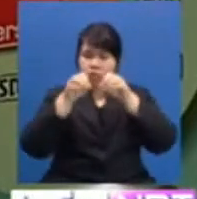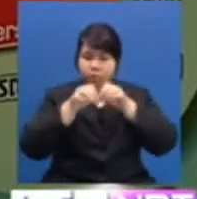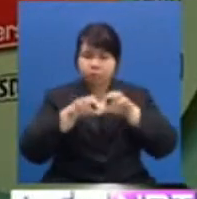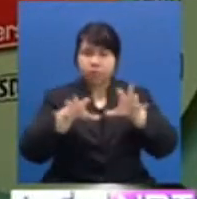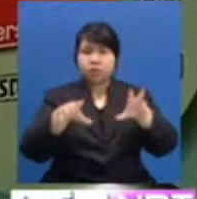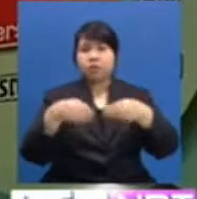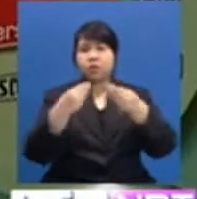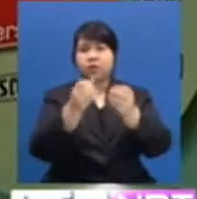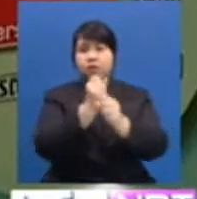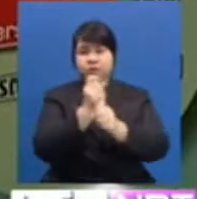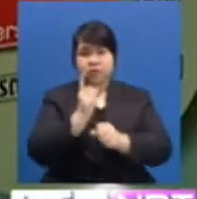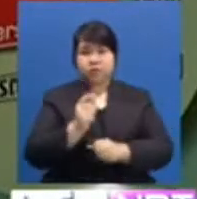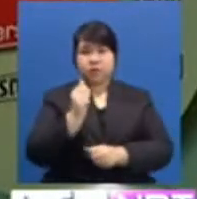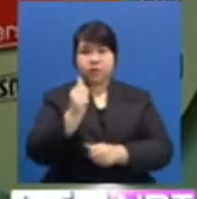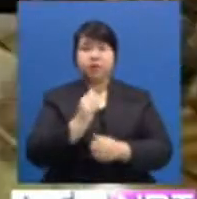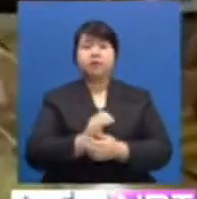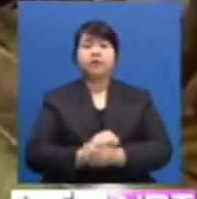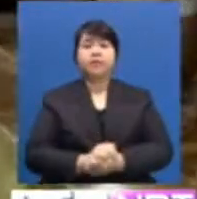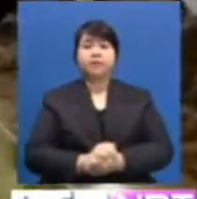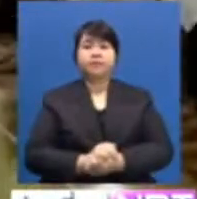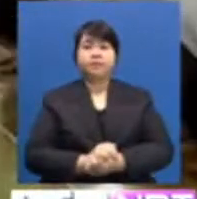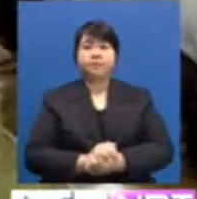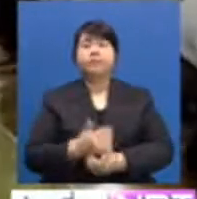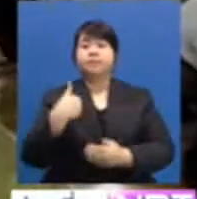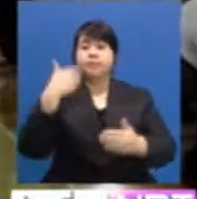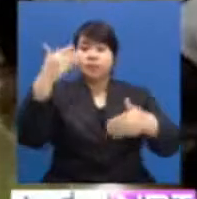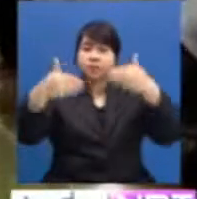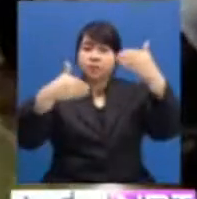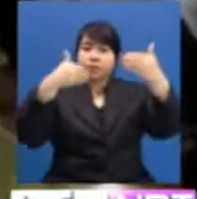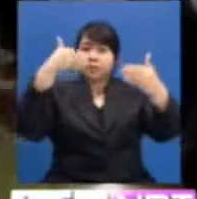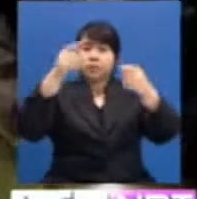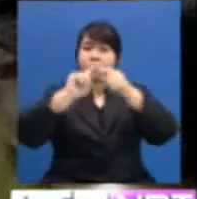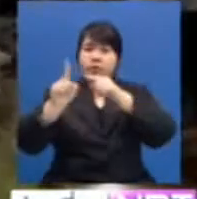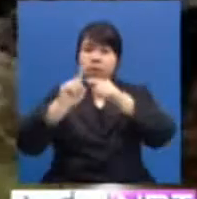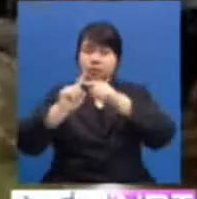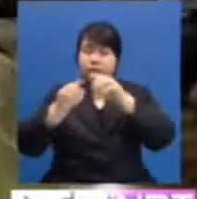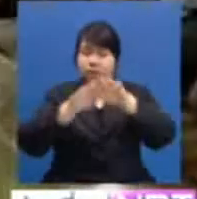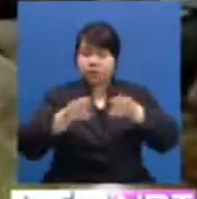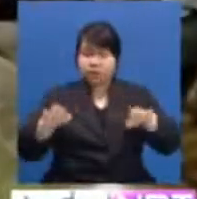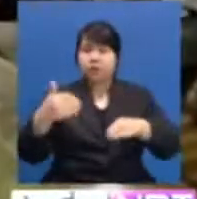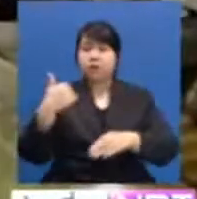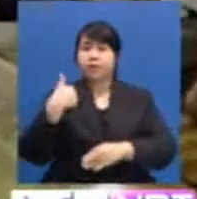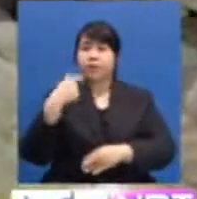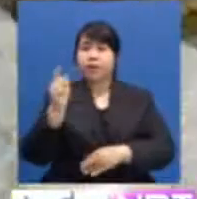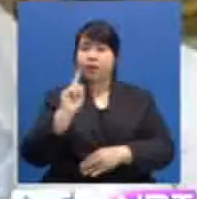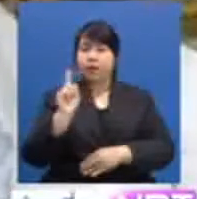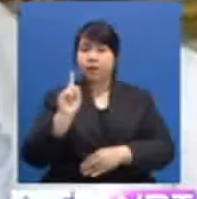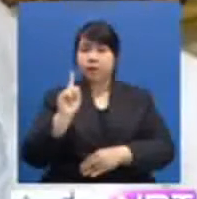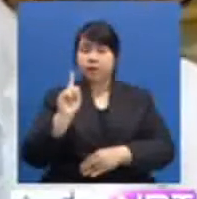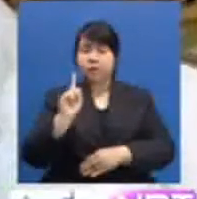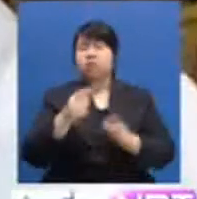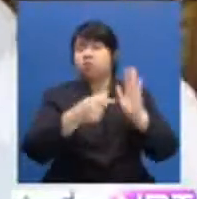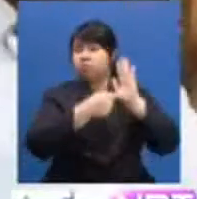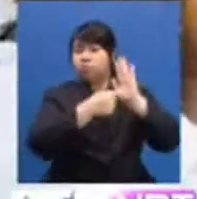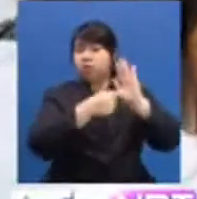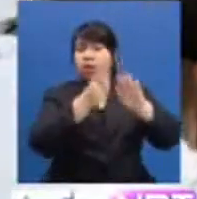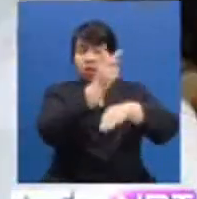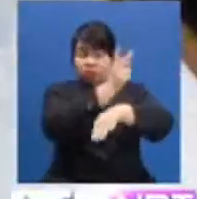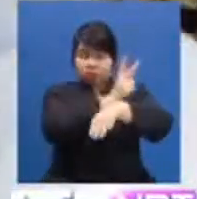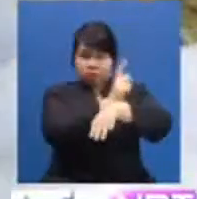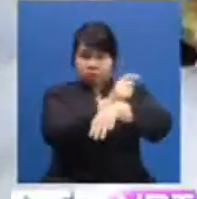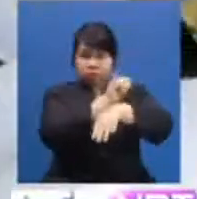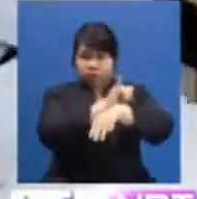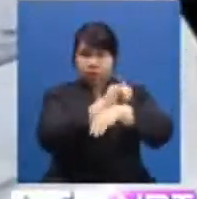ติได้ครับ นอกจากนี้ยังมีกิจกรรมมัคคณายกน้อยเป็นตัวอย่างกิจกรรมที่จังหวัดพระนครศรีอยุธยา